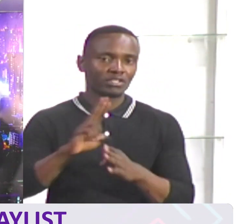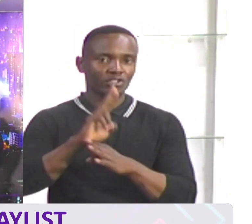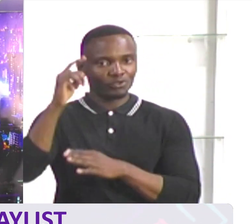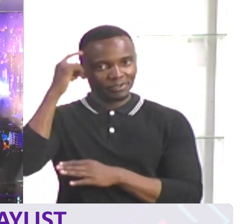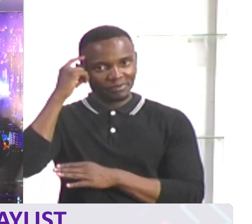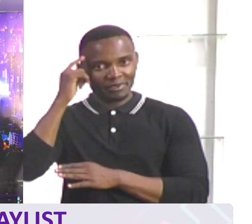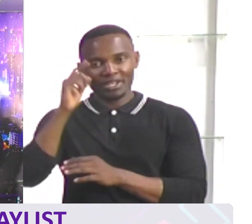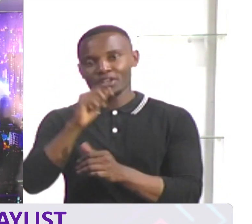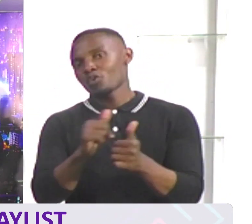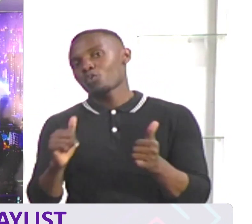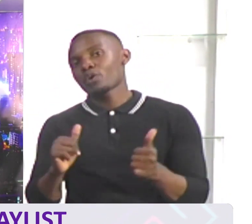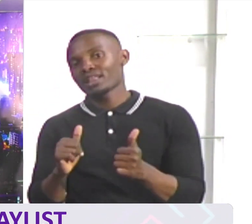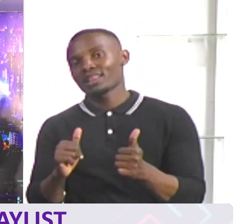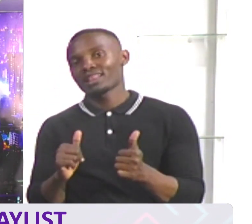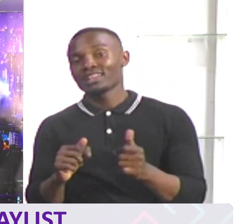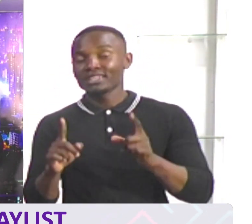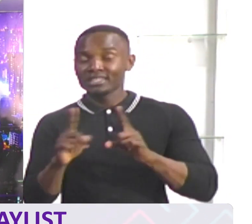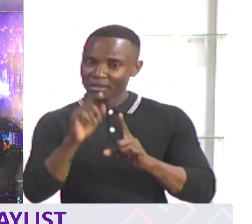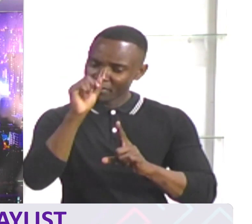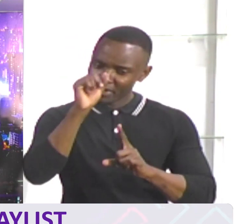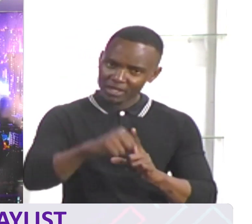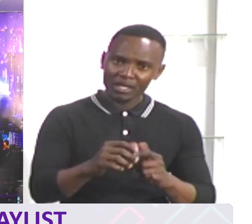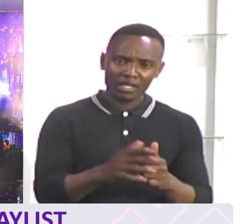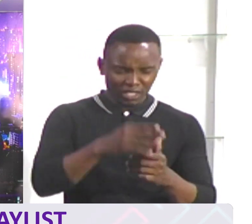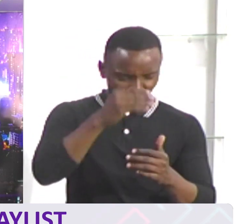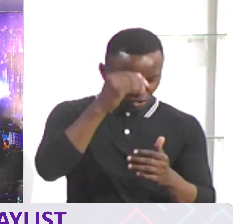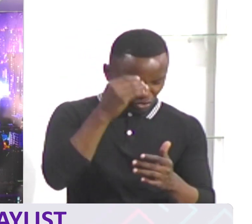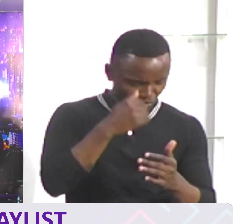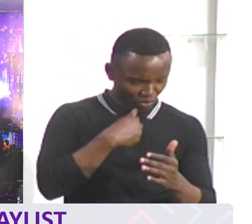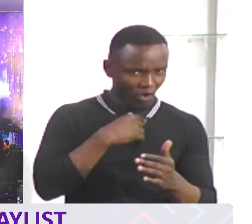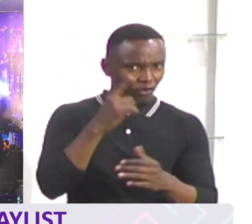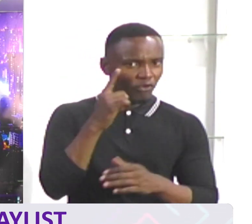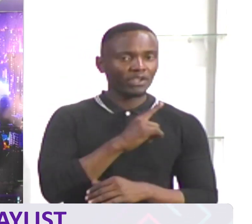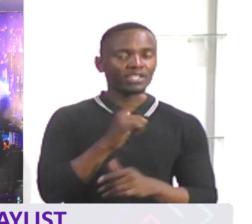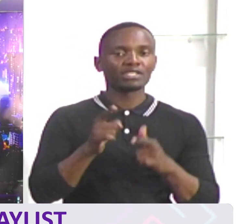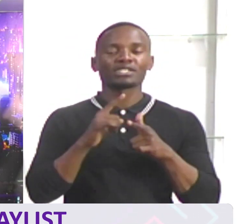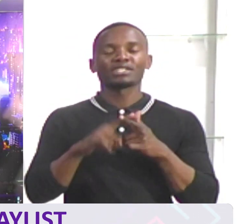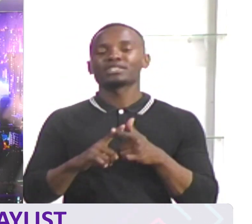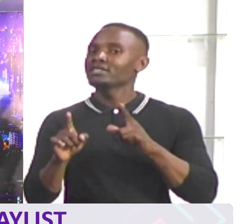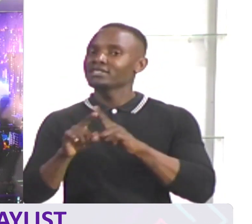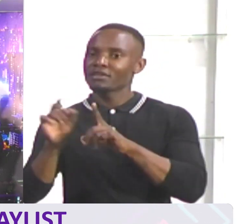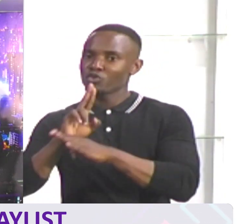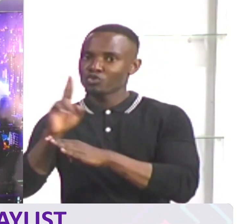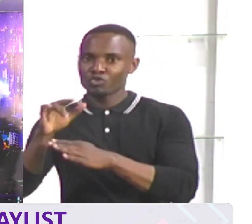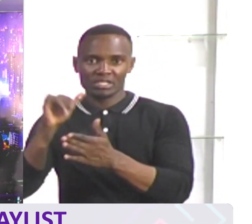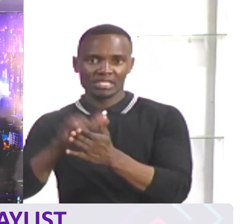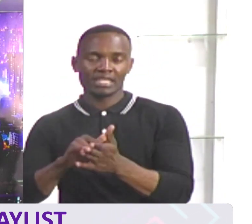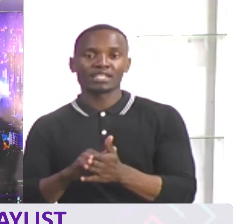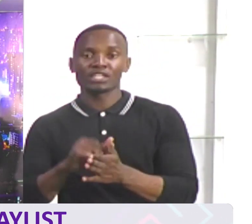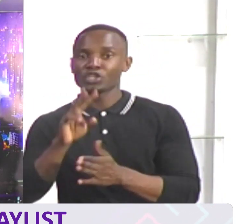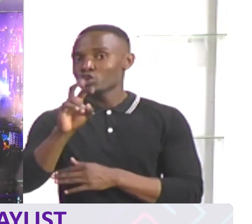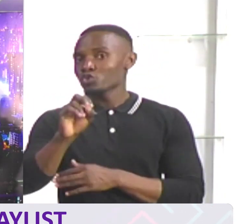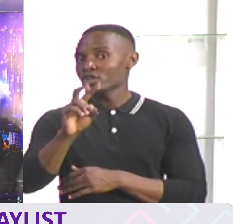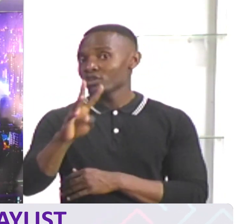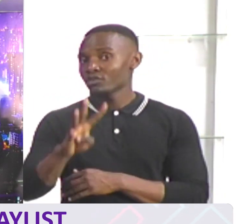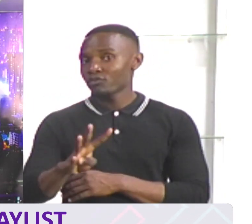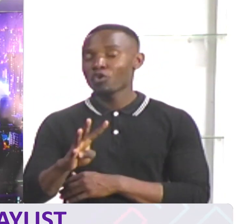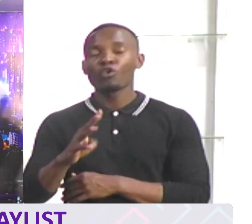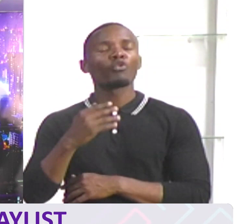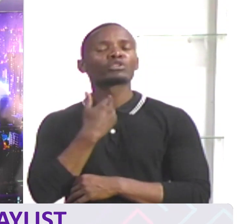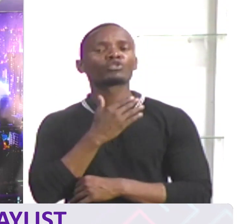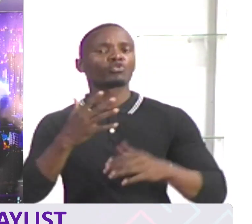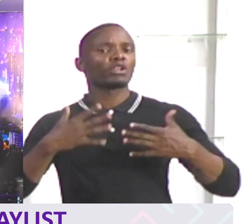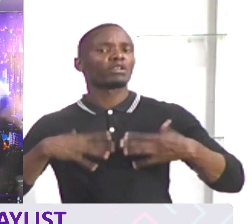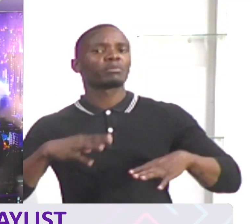ndio. Sawa kupia ile kitabu ushasoma pia ni muhimu ina apply. So it's about to navigate life. So 2024 tunamwambia ataki mtu abaki nyuma akisema tena